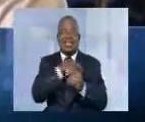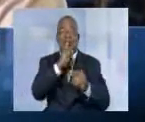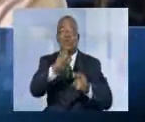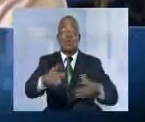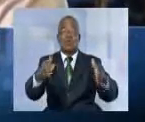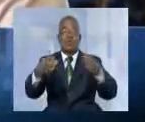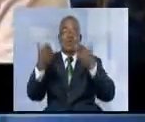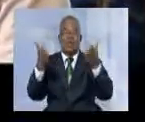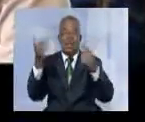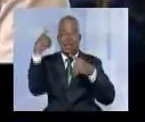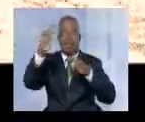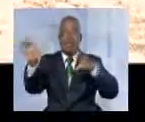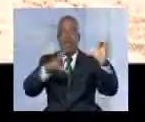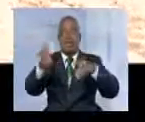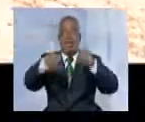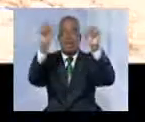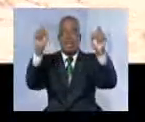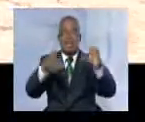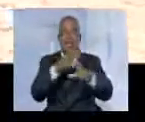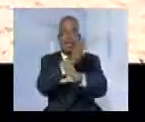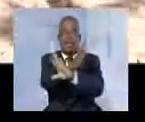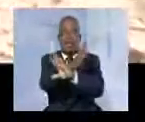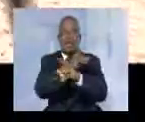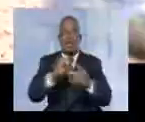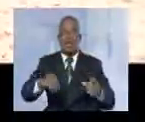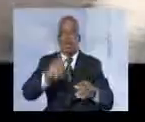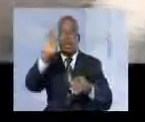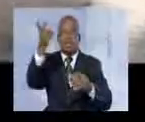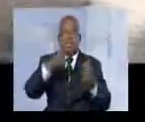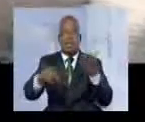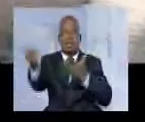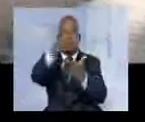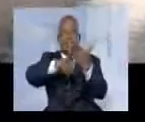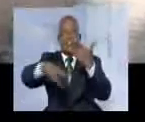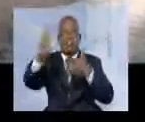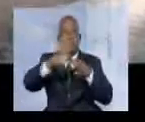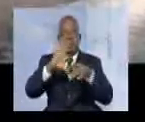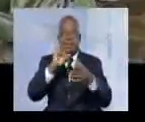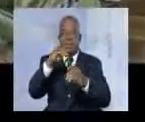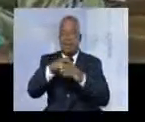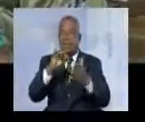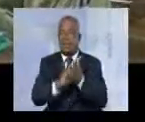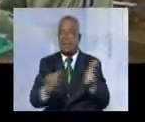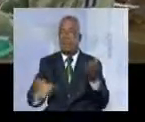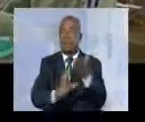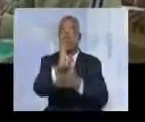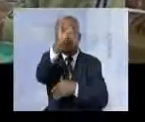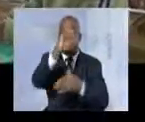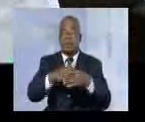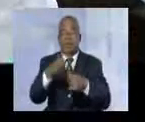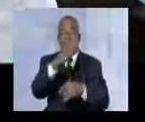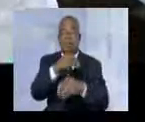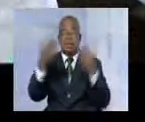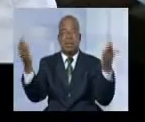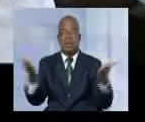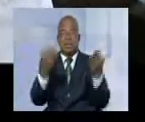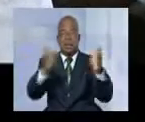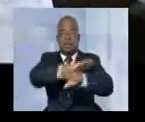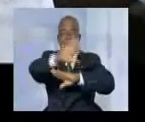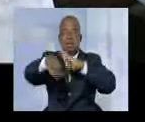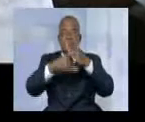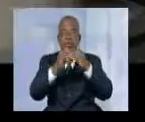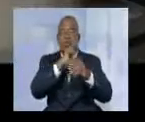une interrogation d'allemand. Deuxième étape de cette randonnée dans les établissements, le lycée moderne classique de Cocody. Ici, tout le